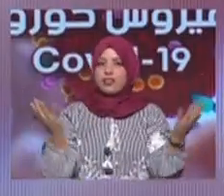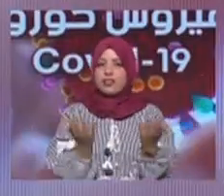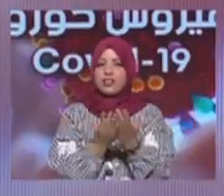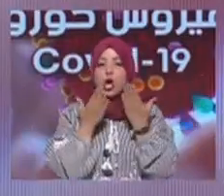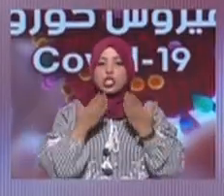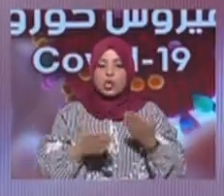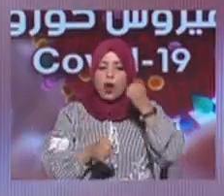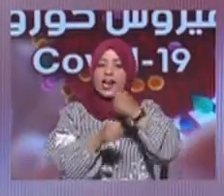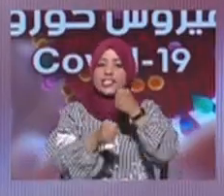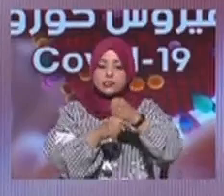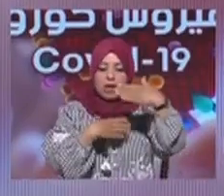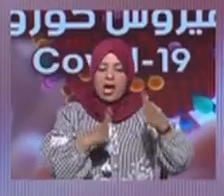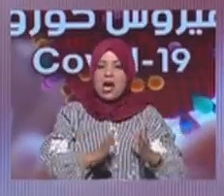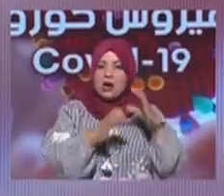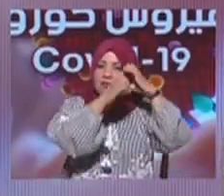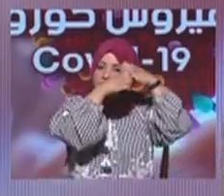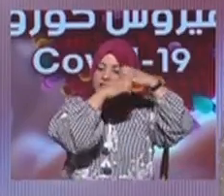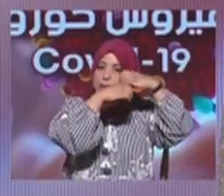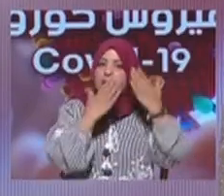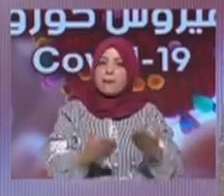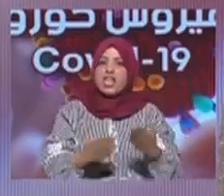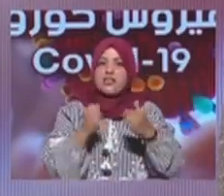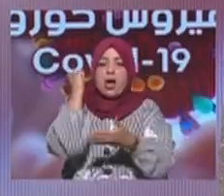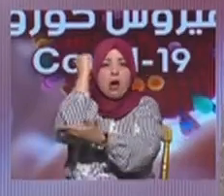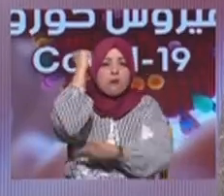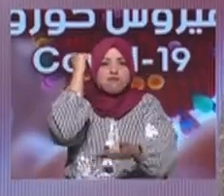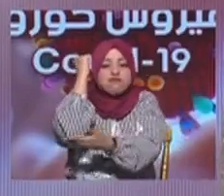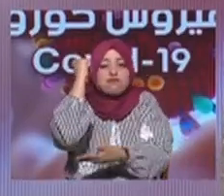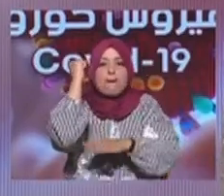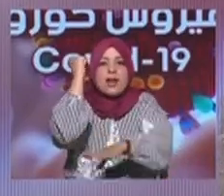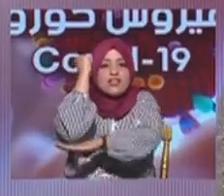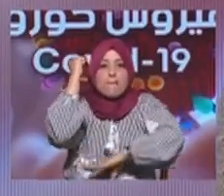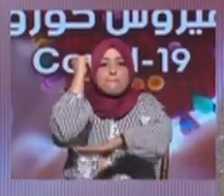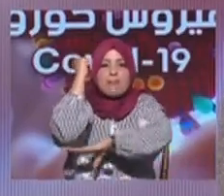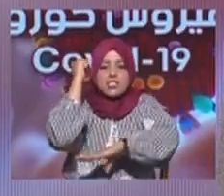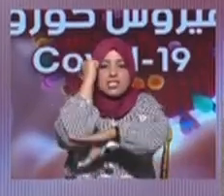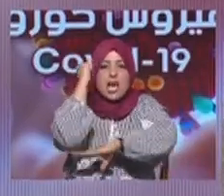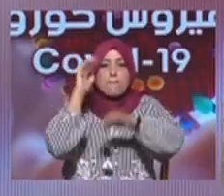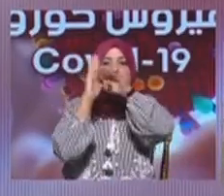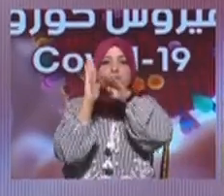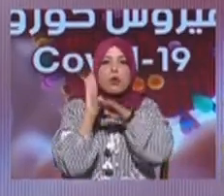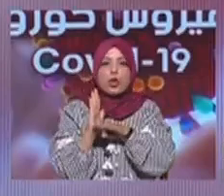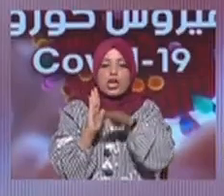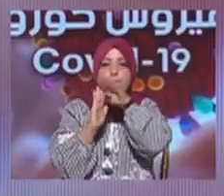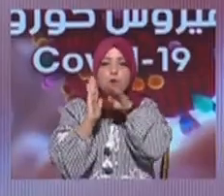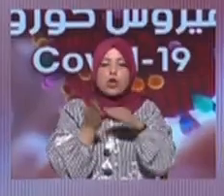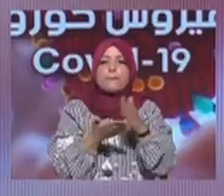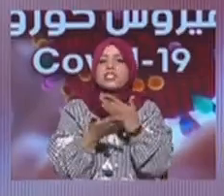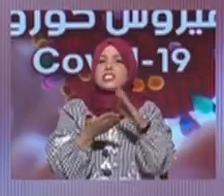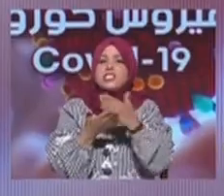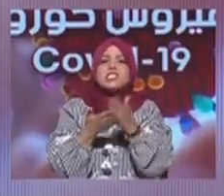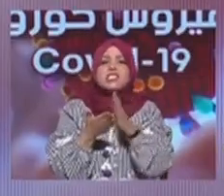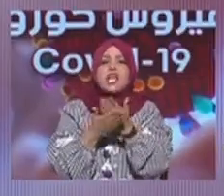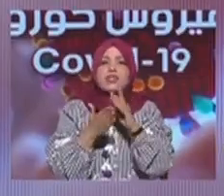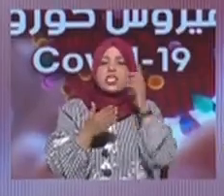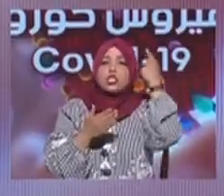هو ركيزه من ركائز الخطه نتاعنا وهو من متى كانوا نحب نشكرهم خاطر